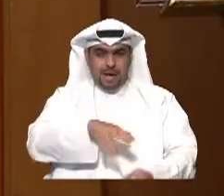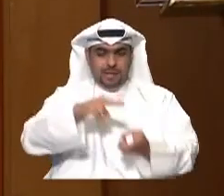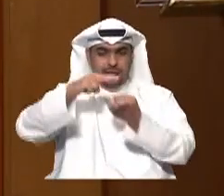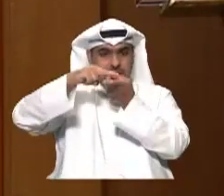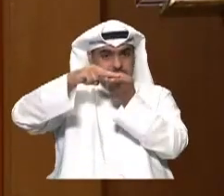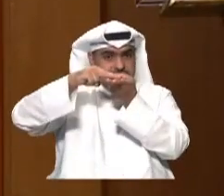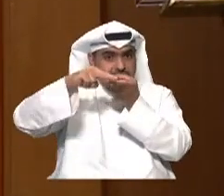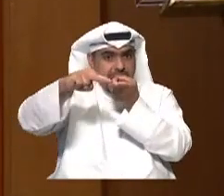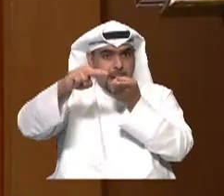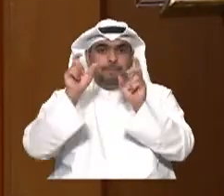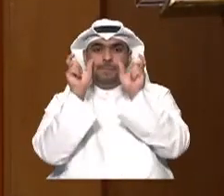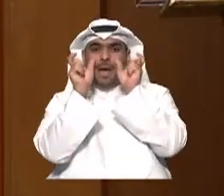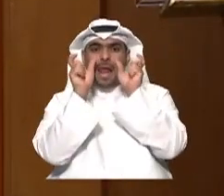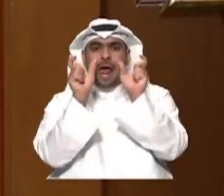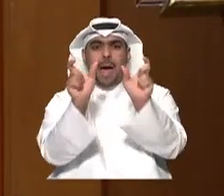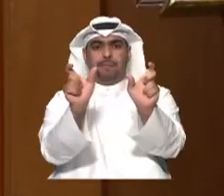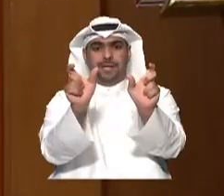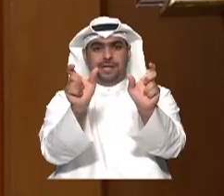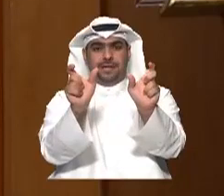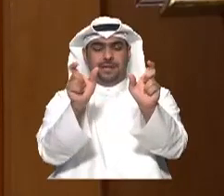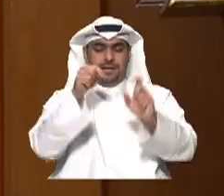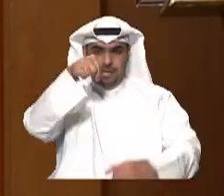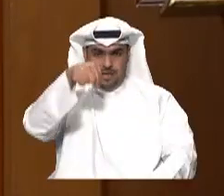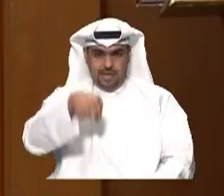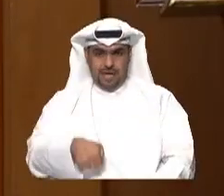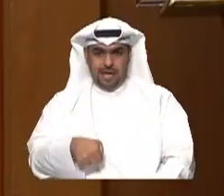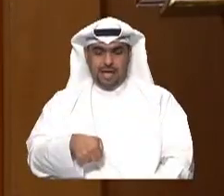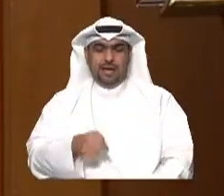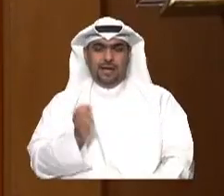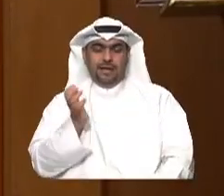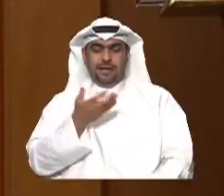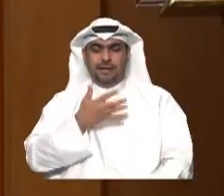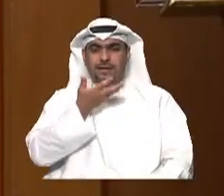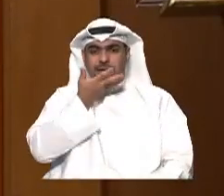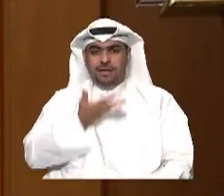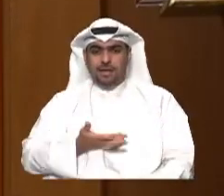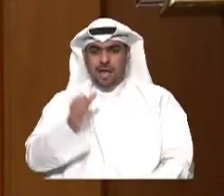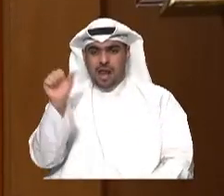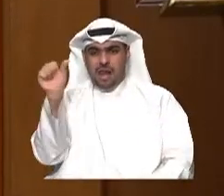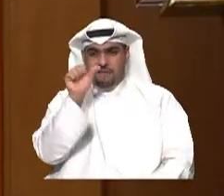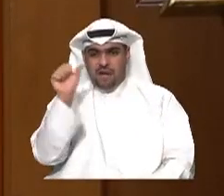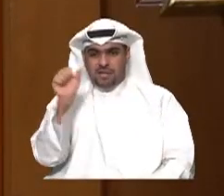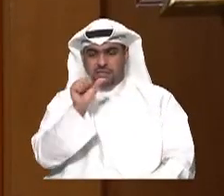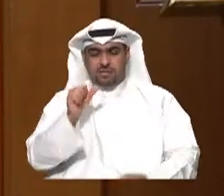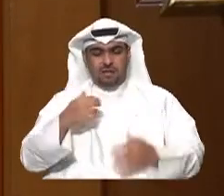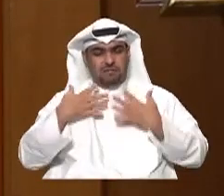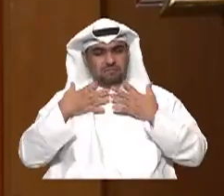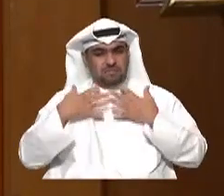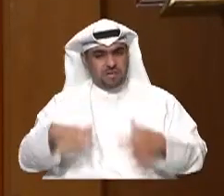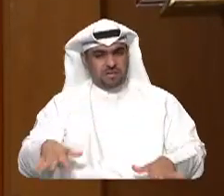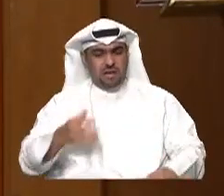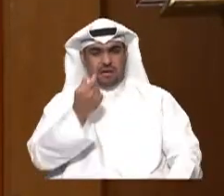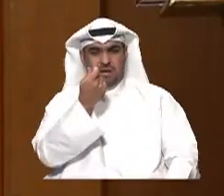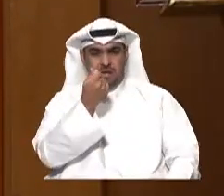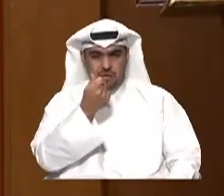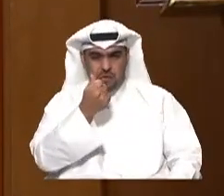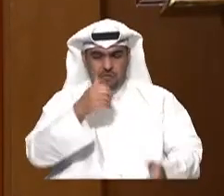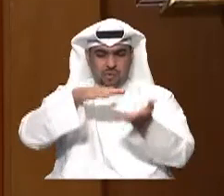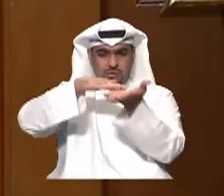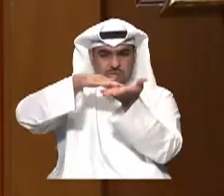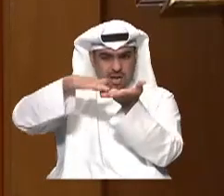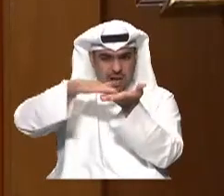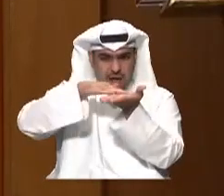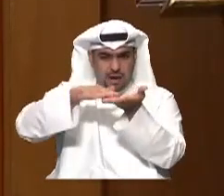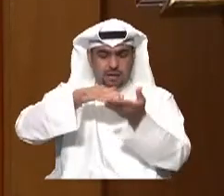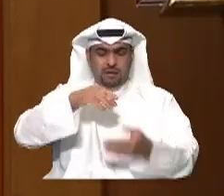تداعيات خطيرة وخسائر كبيرة لم تقتصر فقط على الخسائر المادية والبنية التحتية، بل